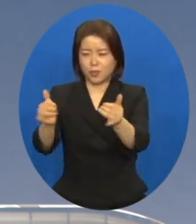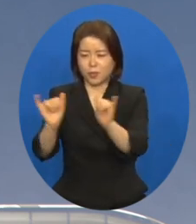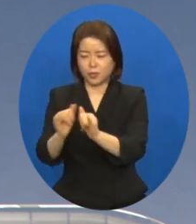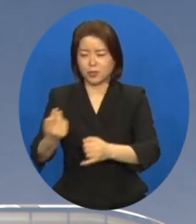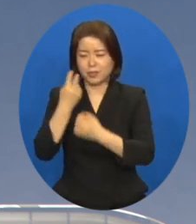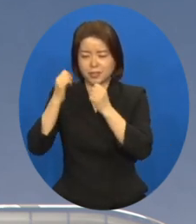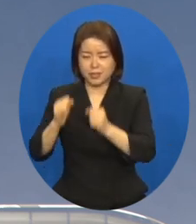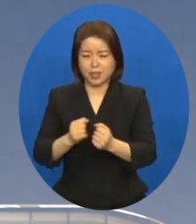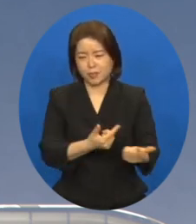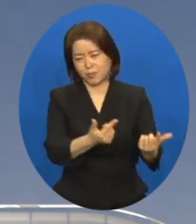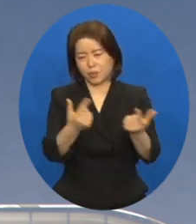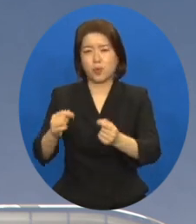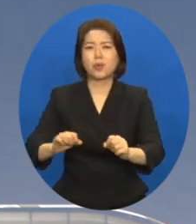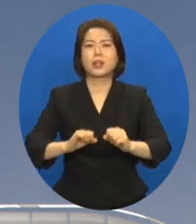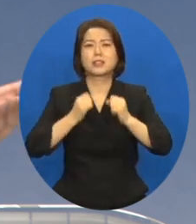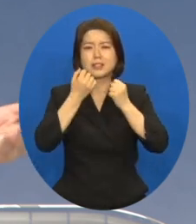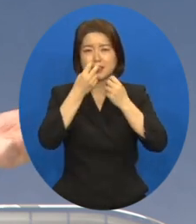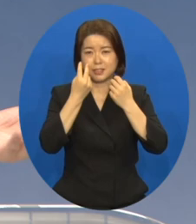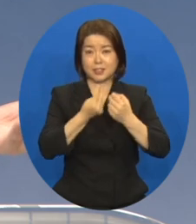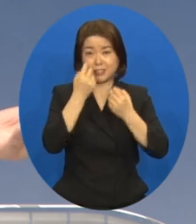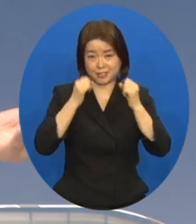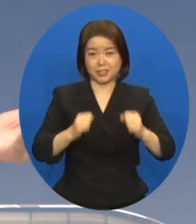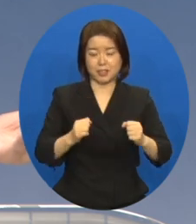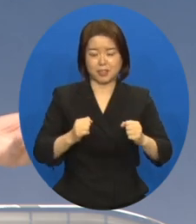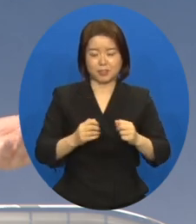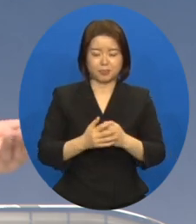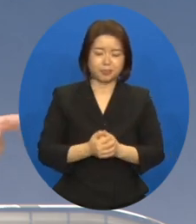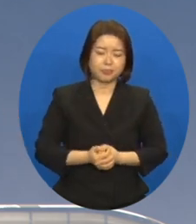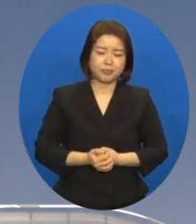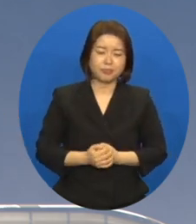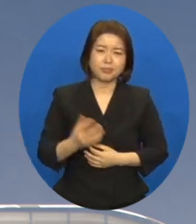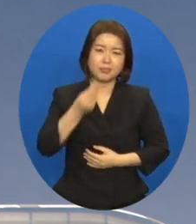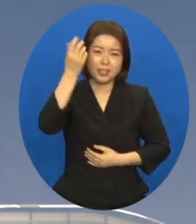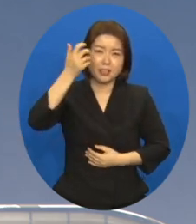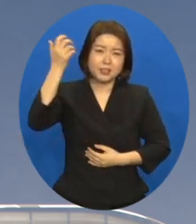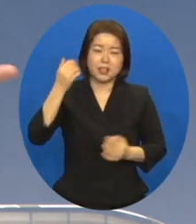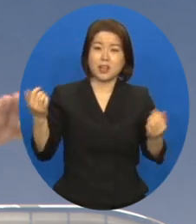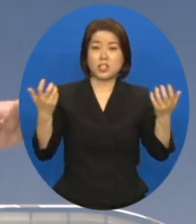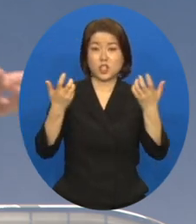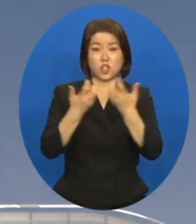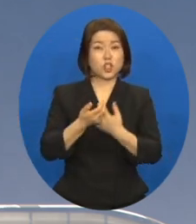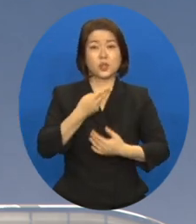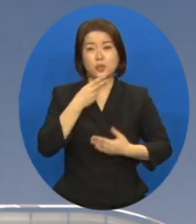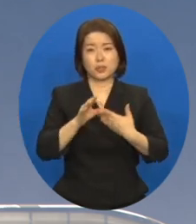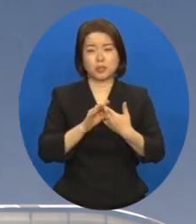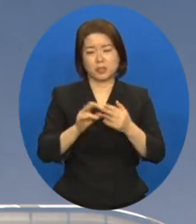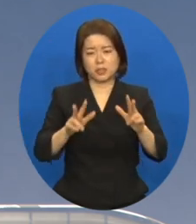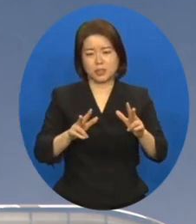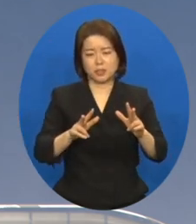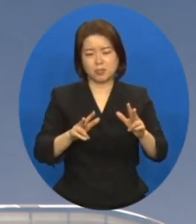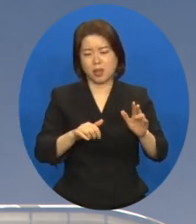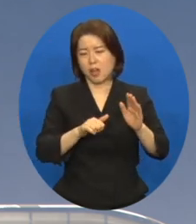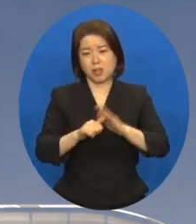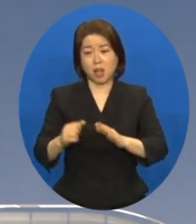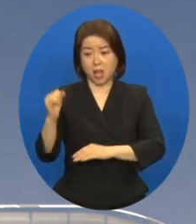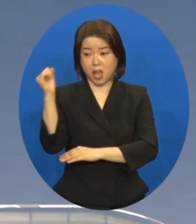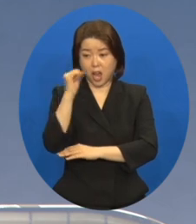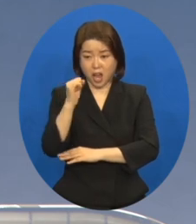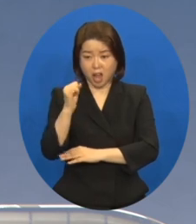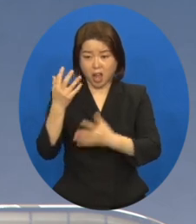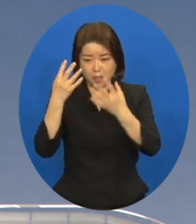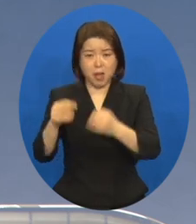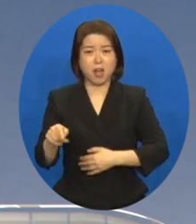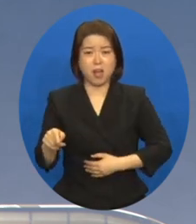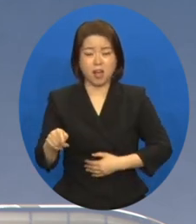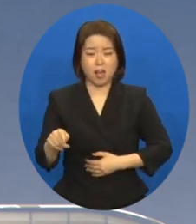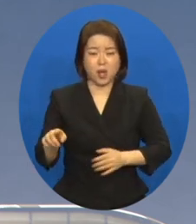다 사는 거죠. 성령의 충만함이 없으면 지금은 견뎌낼 수도 없는, 믿음을 지켜낼 수도 없는